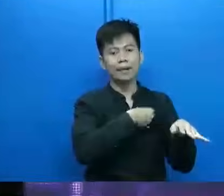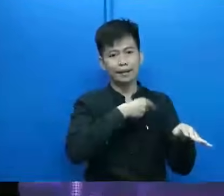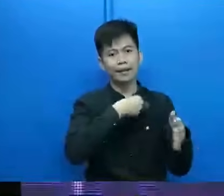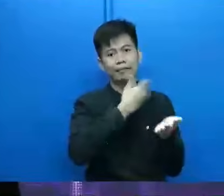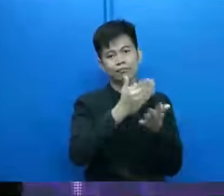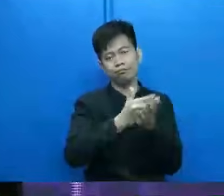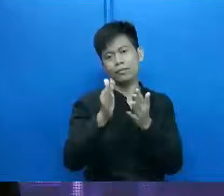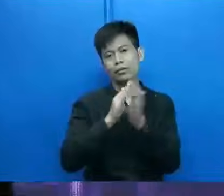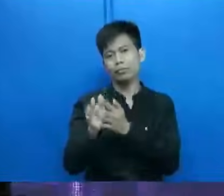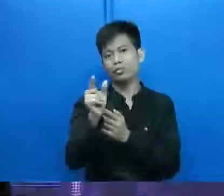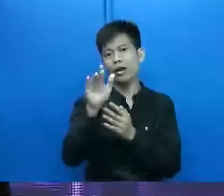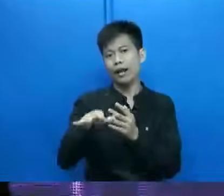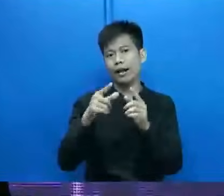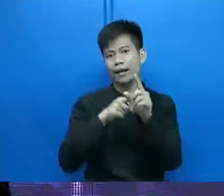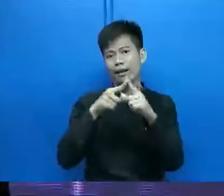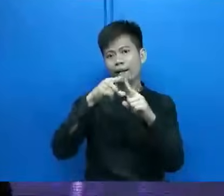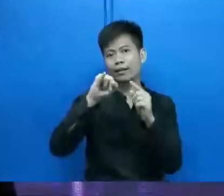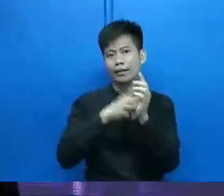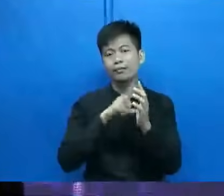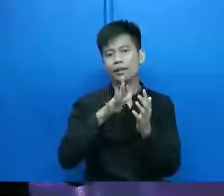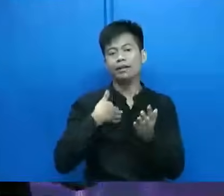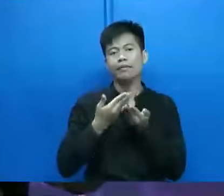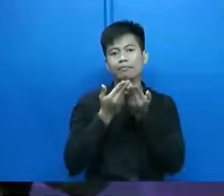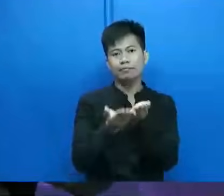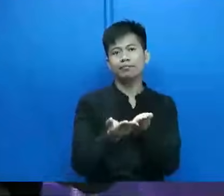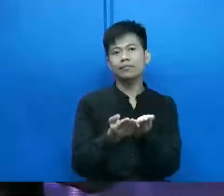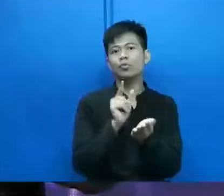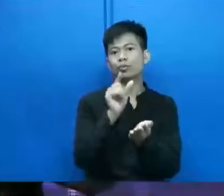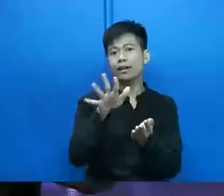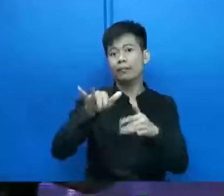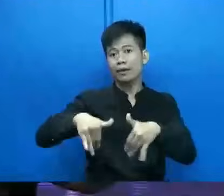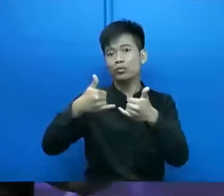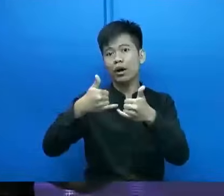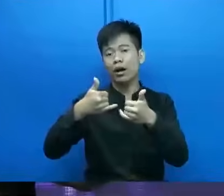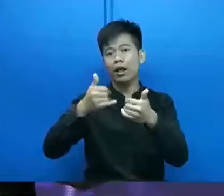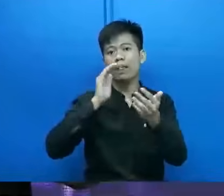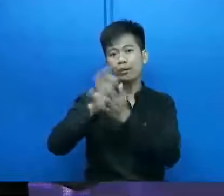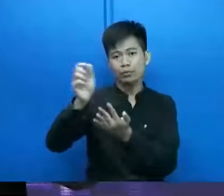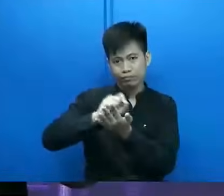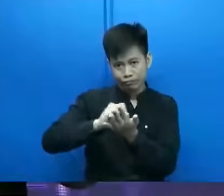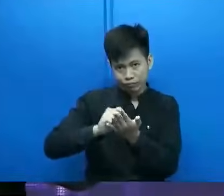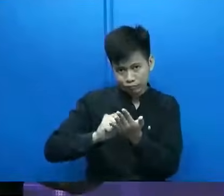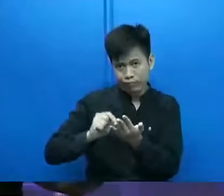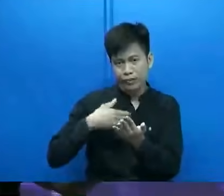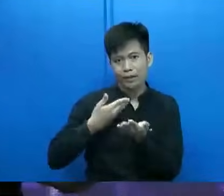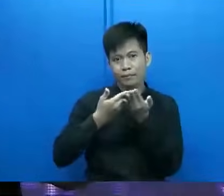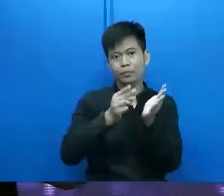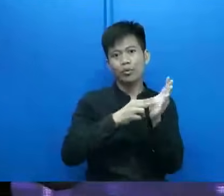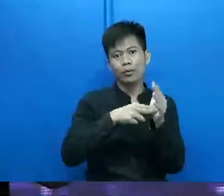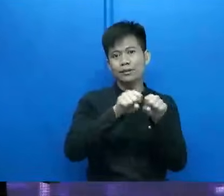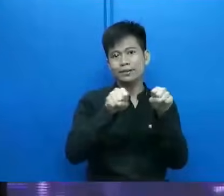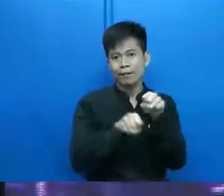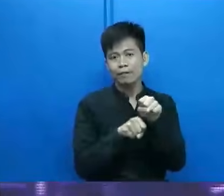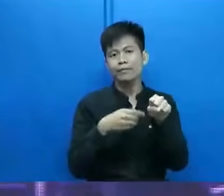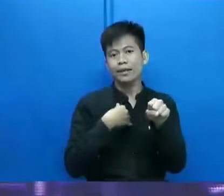langsung. Untuk anak yatim, nanti saya serahkan. Untuk yang tadi dapat beasiswa, akan langsung dicatat. Nanti saya berikan nomor staf saya